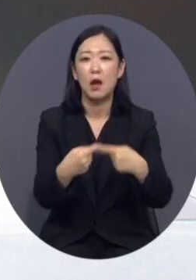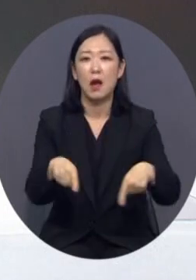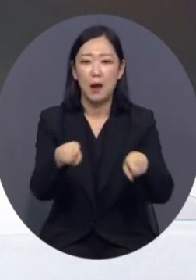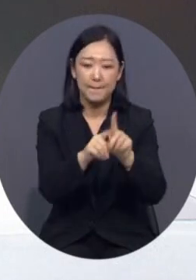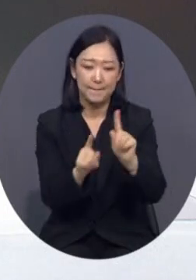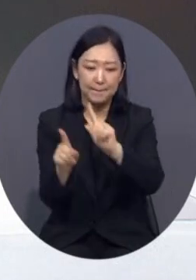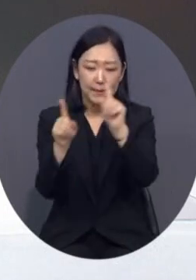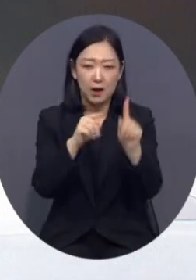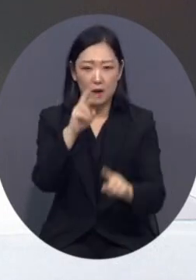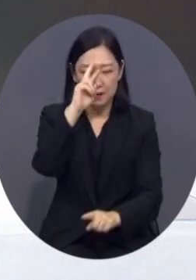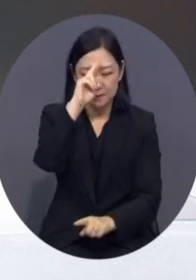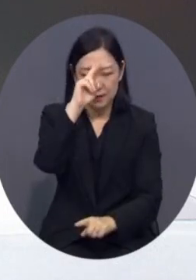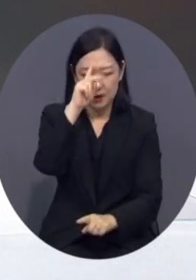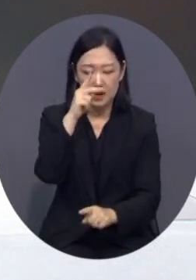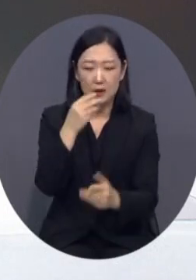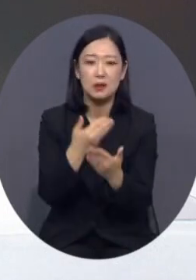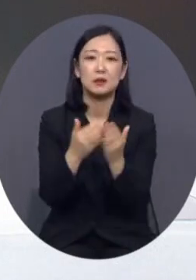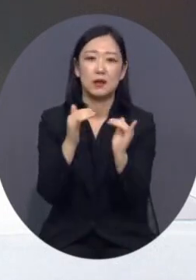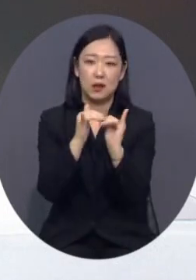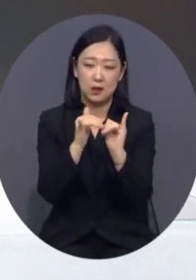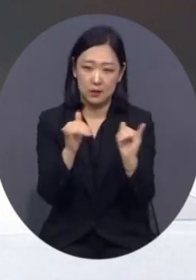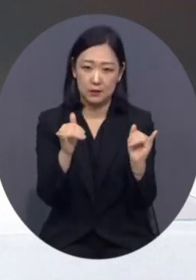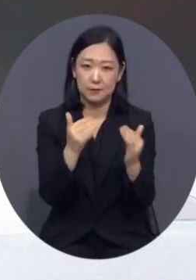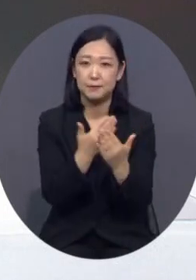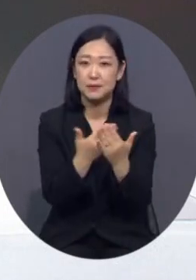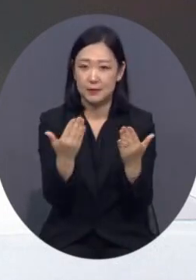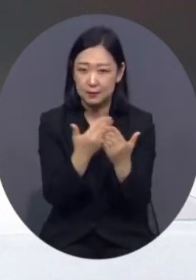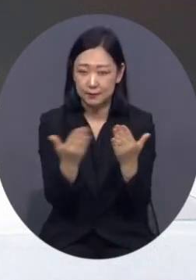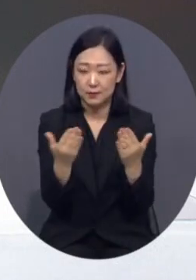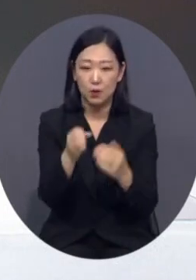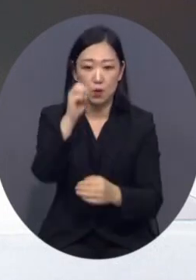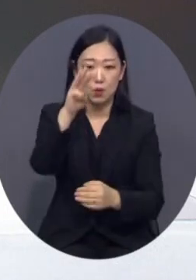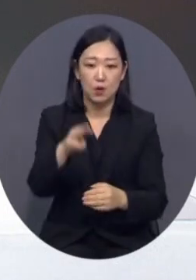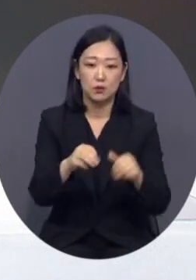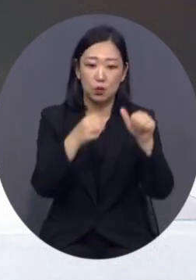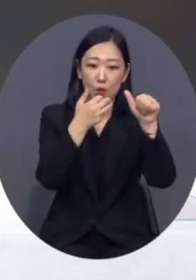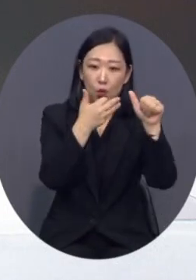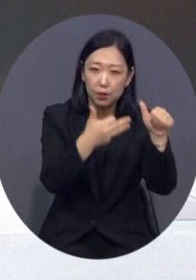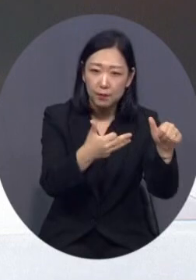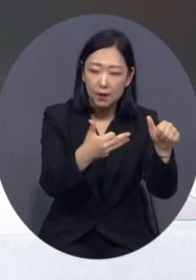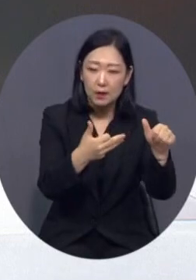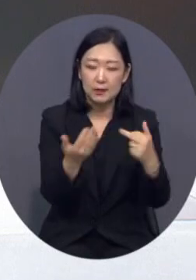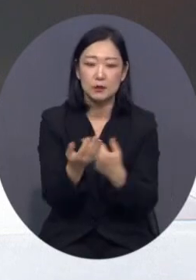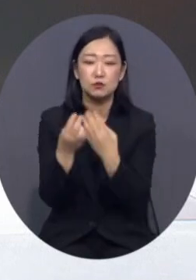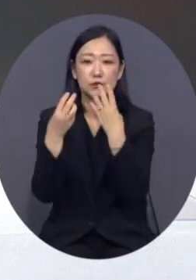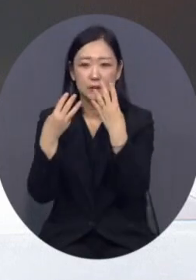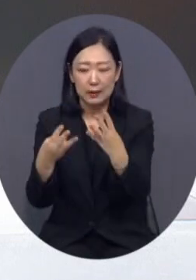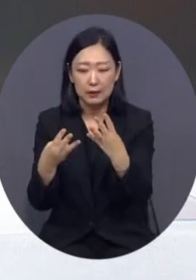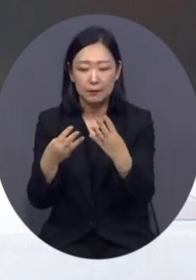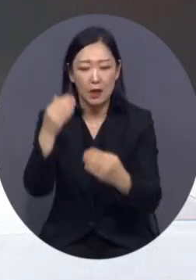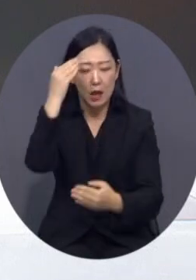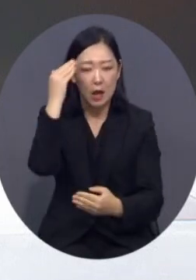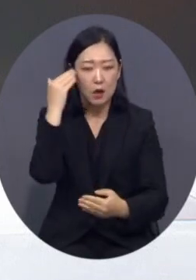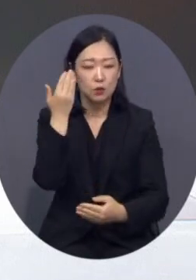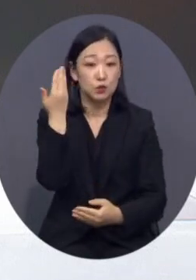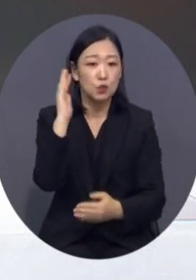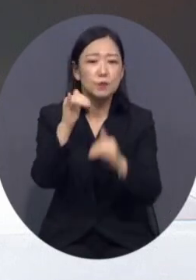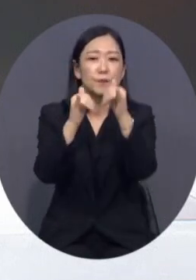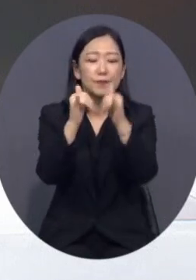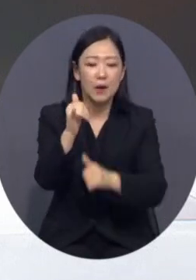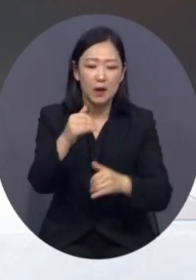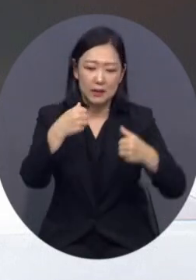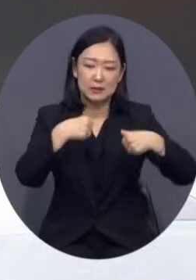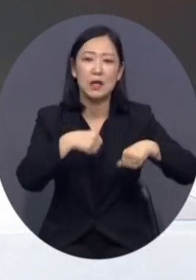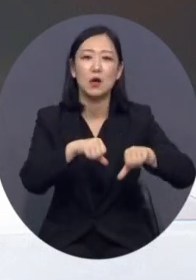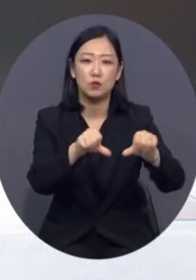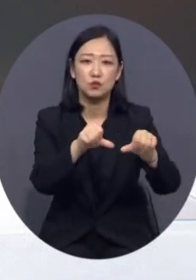함께해온 박경훈 작가의 작품 전인데요 박 작가는 광주 5.18과 제주 43을 한국 현대사의